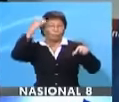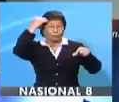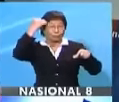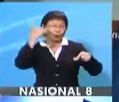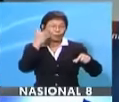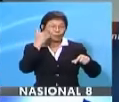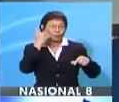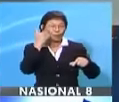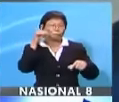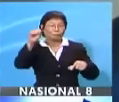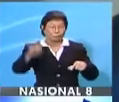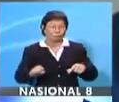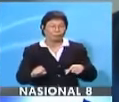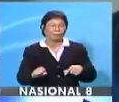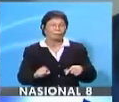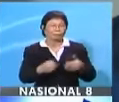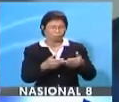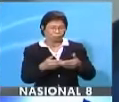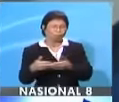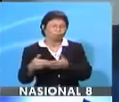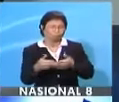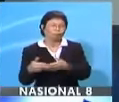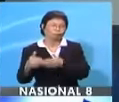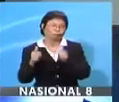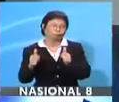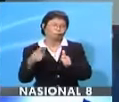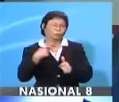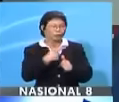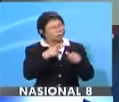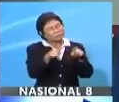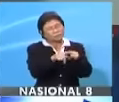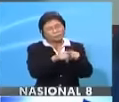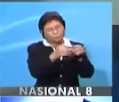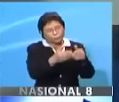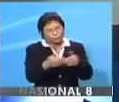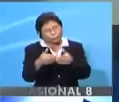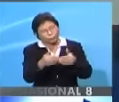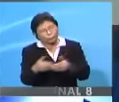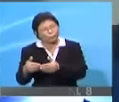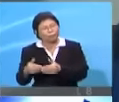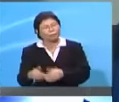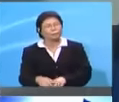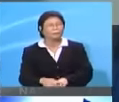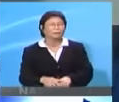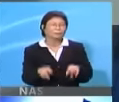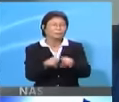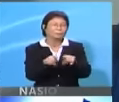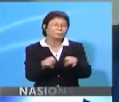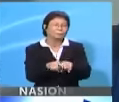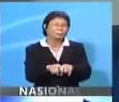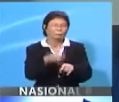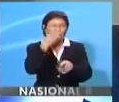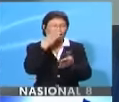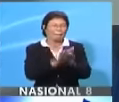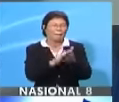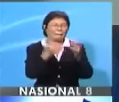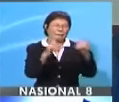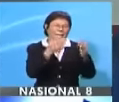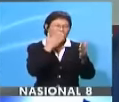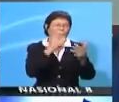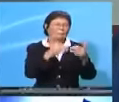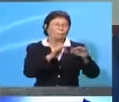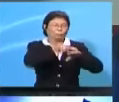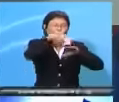well, but consistent. And we still are consistent. We did not like really perform really bad or something.